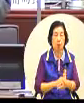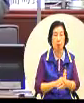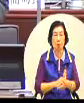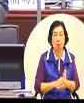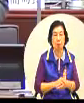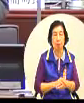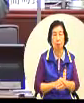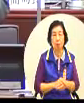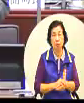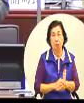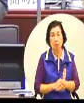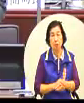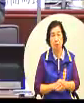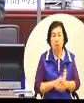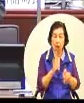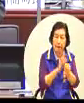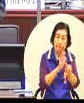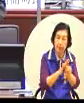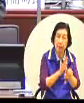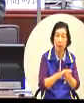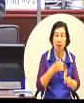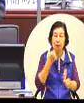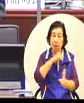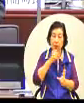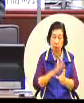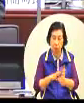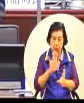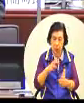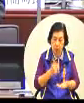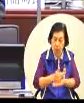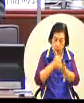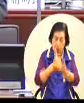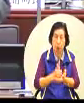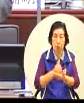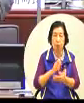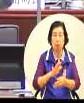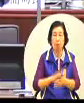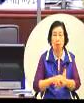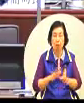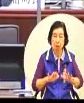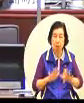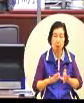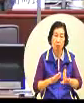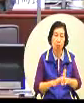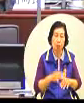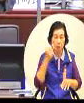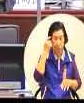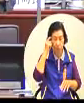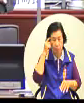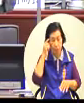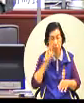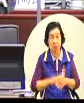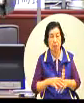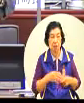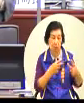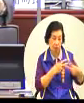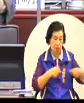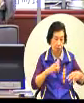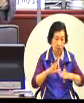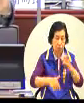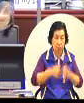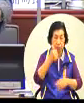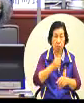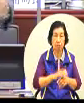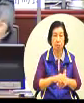湾能够非常有尊严，那我想蔡英文总统现阶段主张